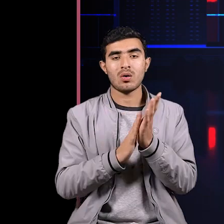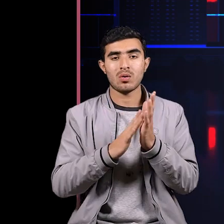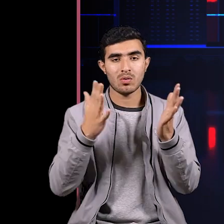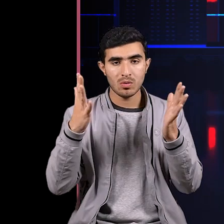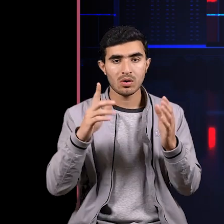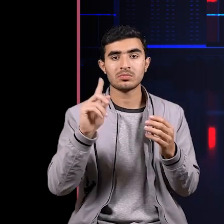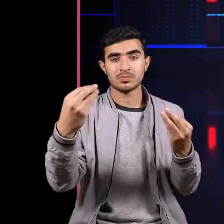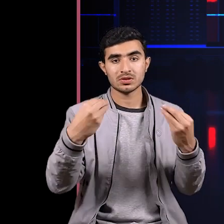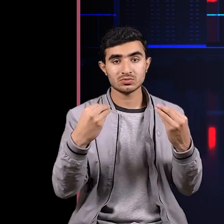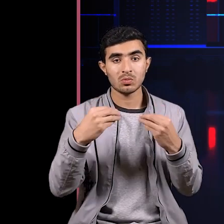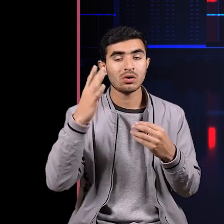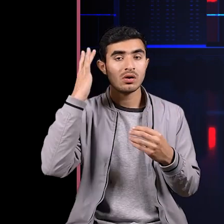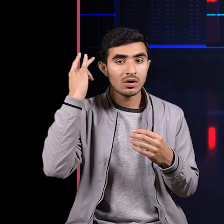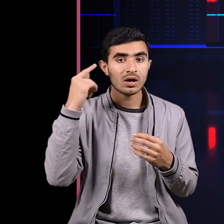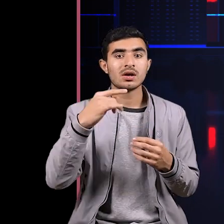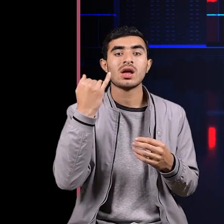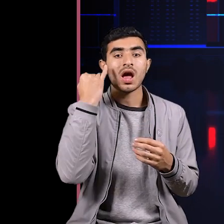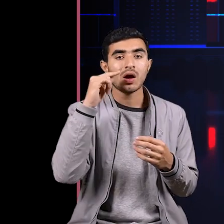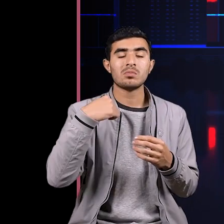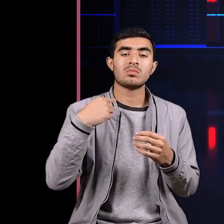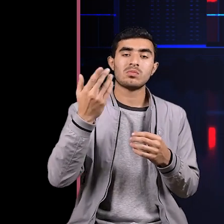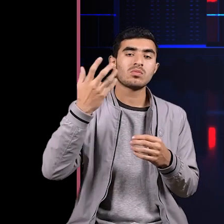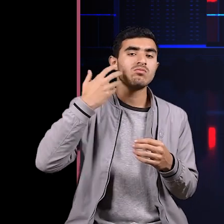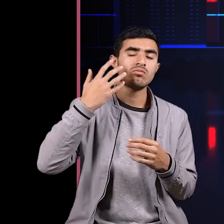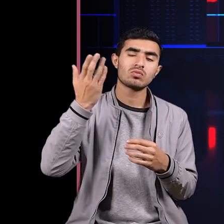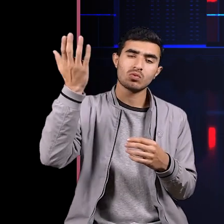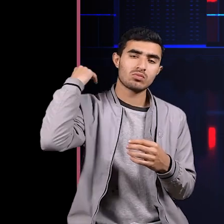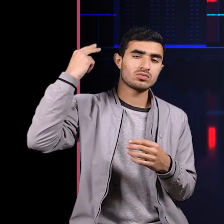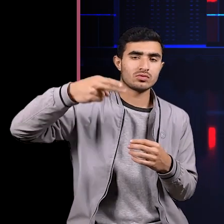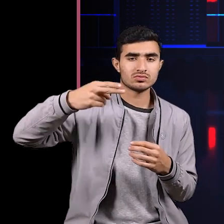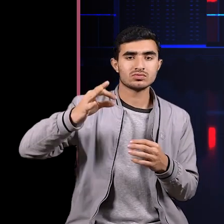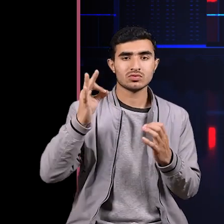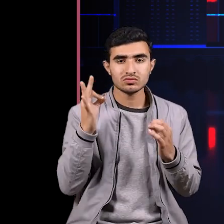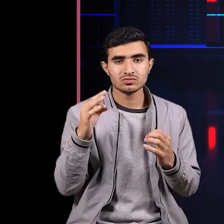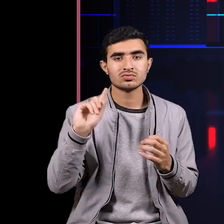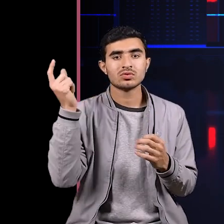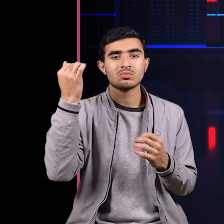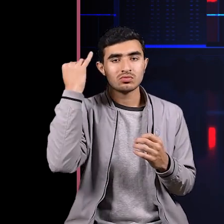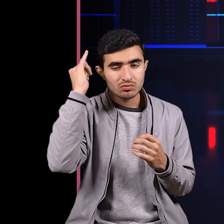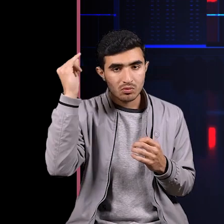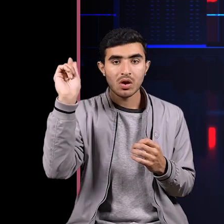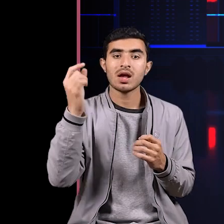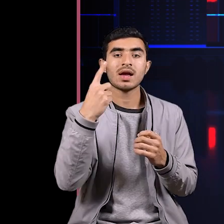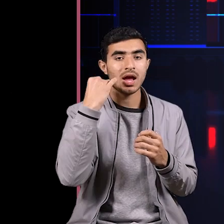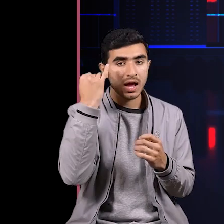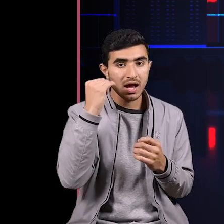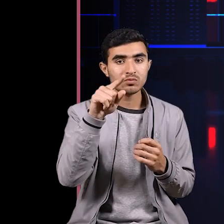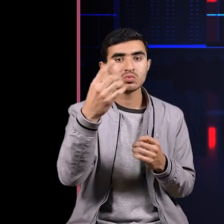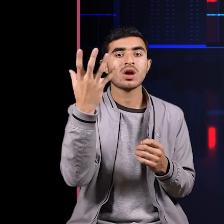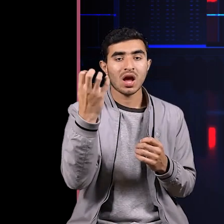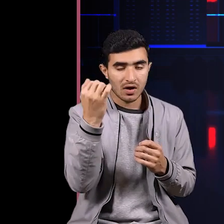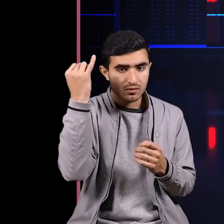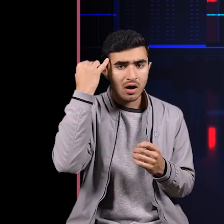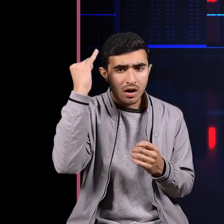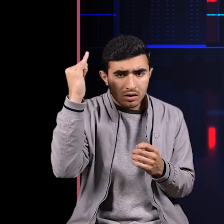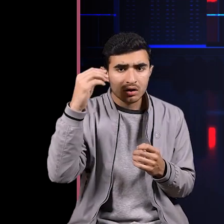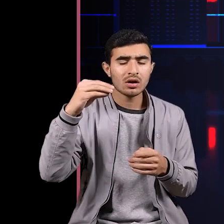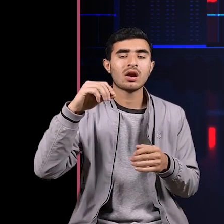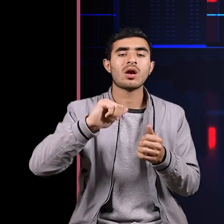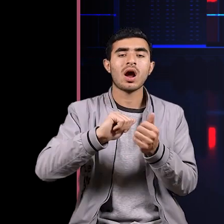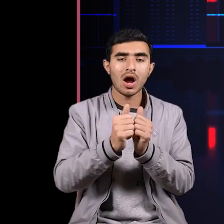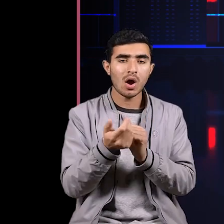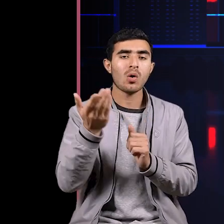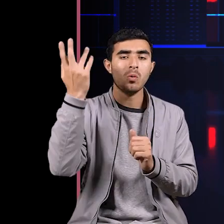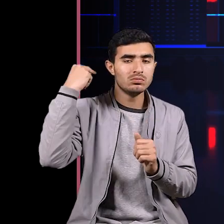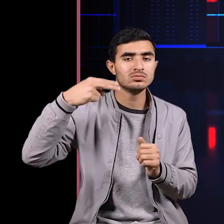वो आपको जिस तरीके से ट्रीट करते हैं, वो रिस्पेक्ट, वो मोहब्बत, वो प्यार, वो आपको यहाँ कम देखने को मिलेगा अनफॉर्चुनेटली।